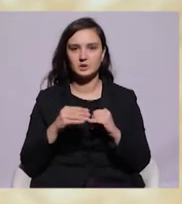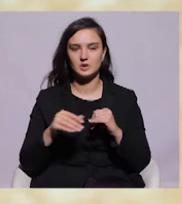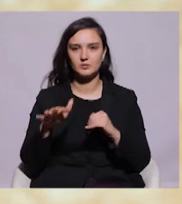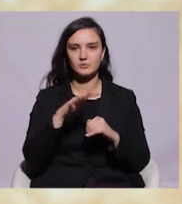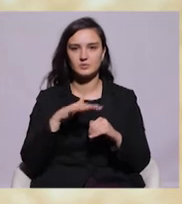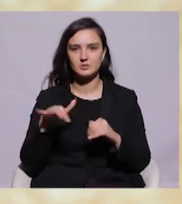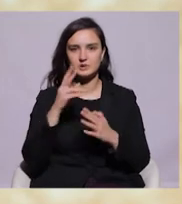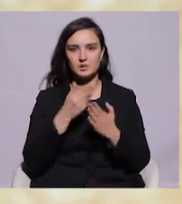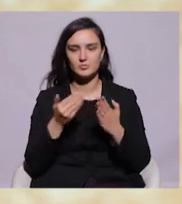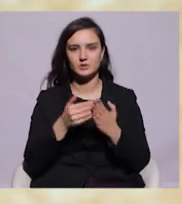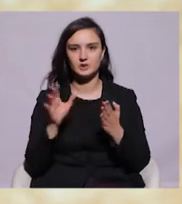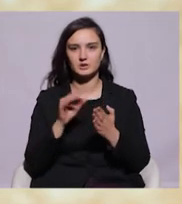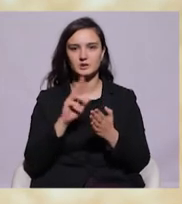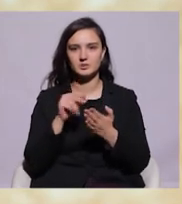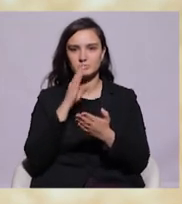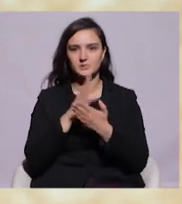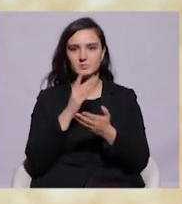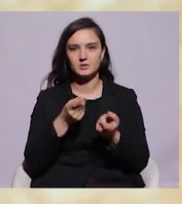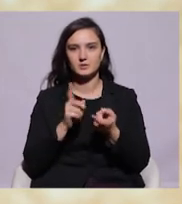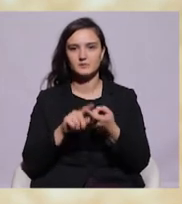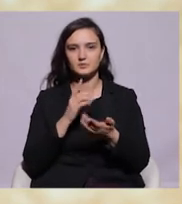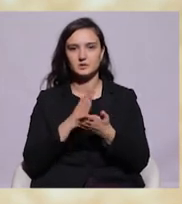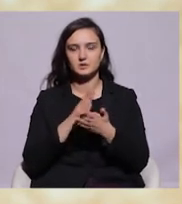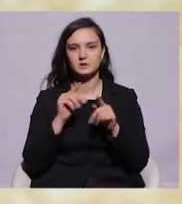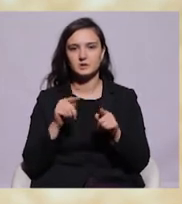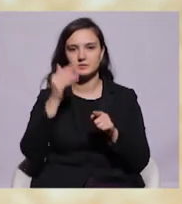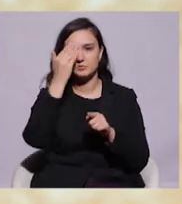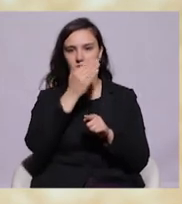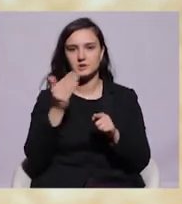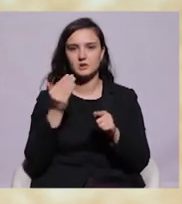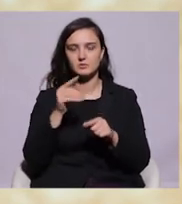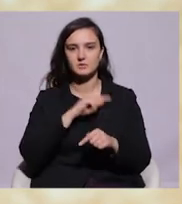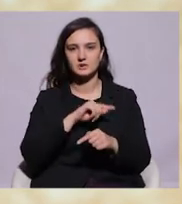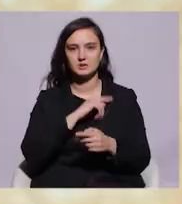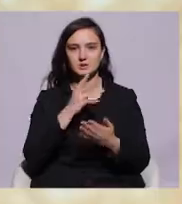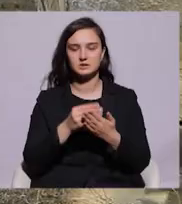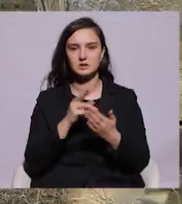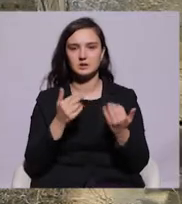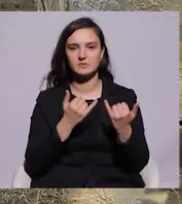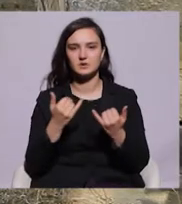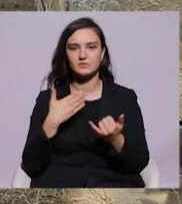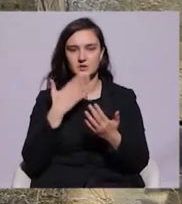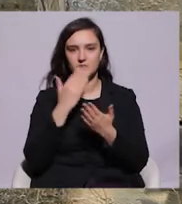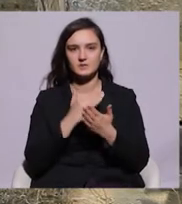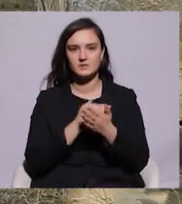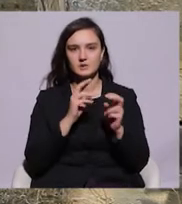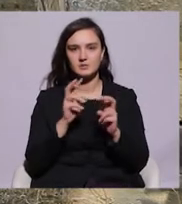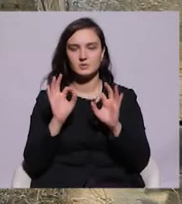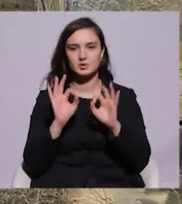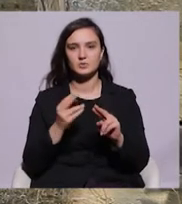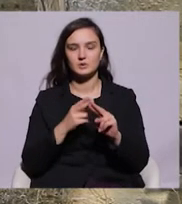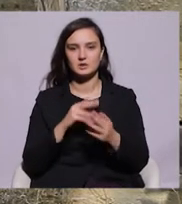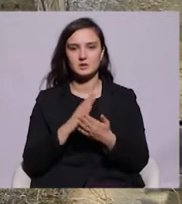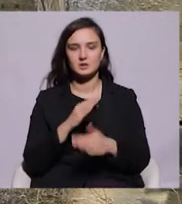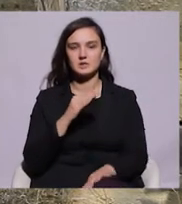რელიეფურ ზედაპირებზეა წარმოდგენილი და პირდაპირ კავშირშია ხოლმე ის მოსახლეობის ხასიათთან. Დღევანდელი ჩვენი გაკვეთილის თემა